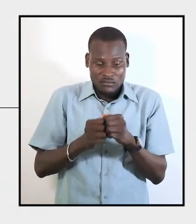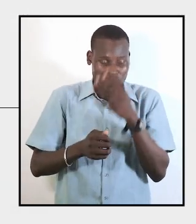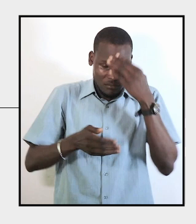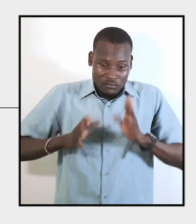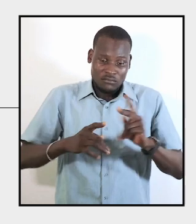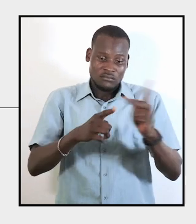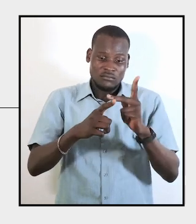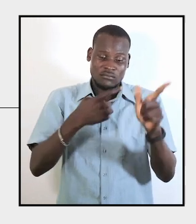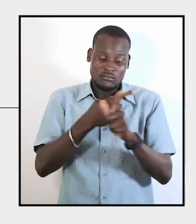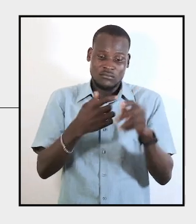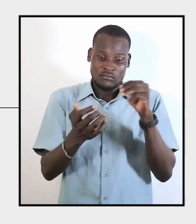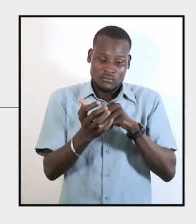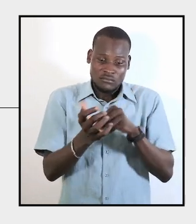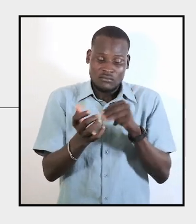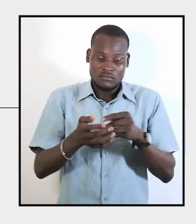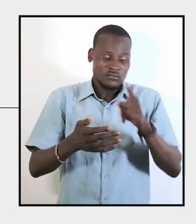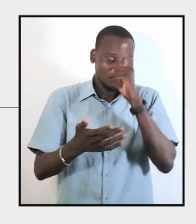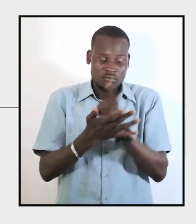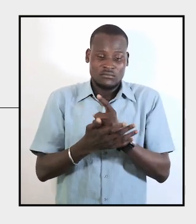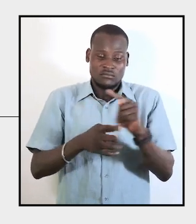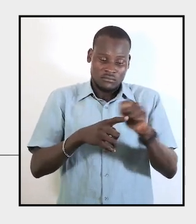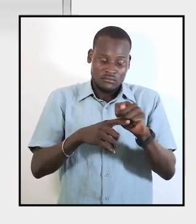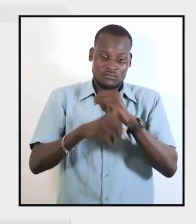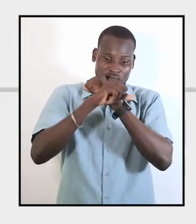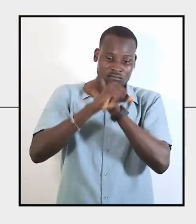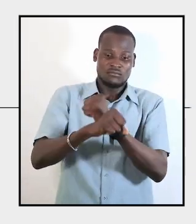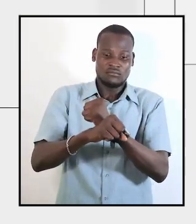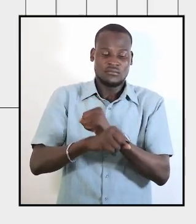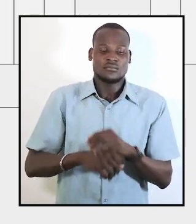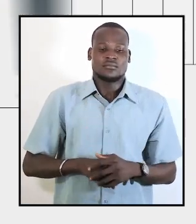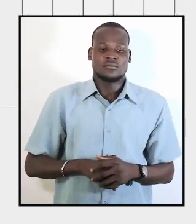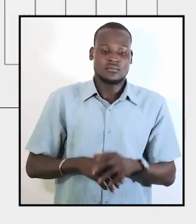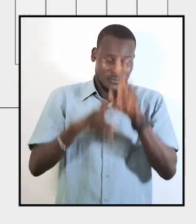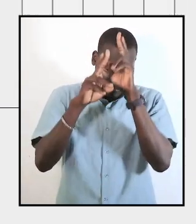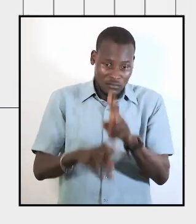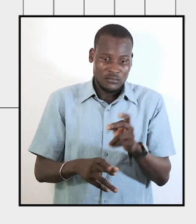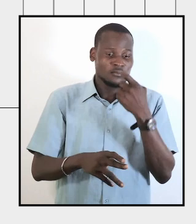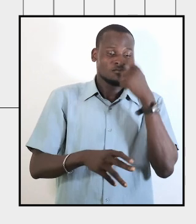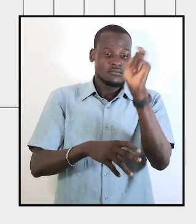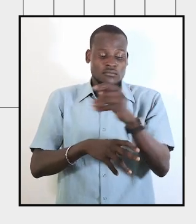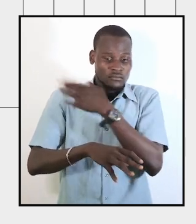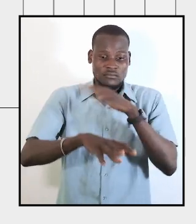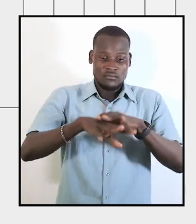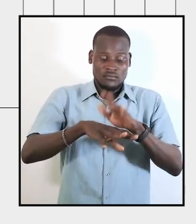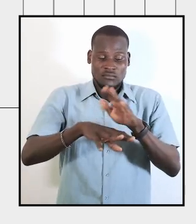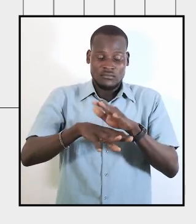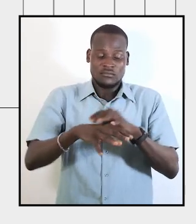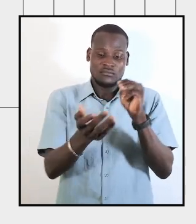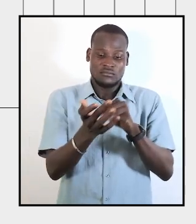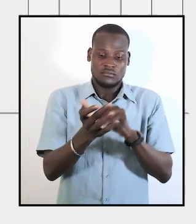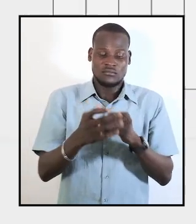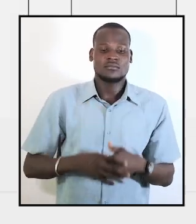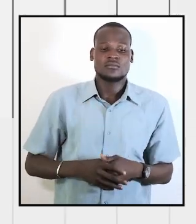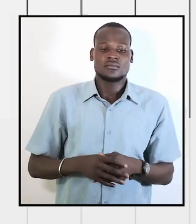aux professionnels de santé d'assurer un traitement adapté et sécurisé. Respecter les prescriptions et les recommandations de son soignant.